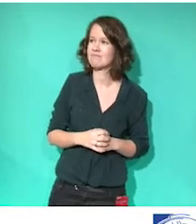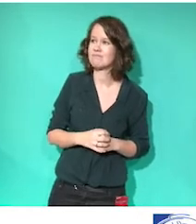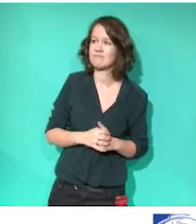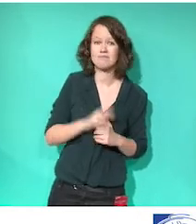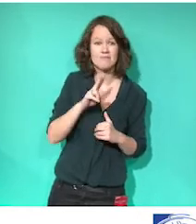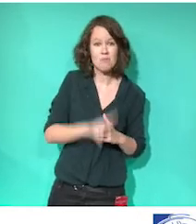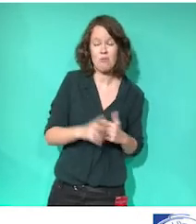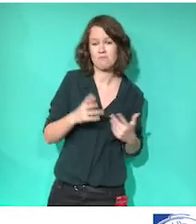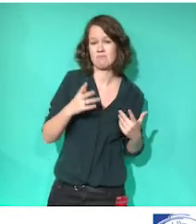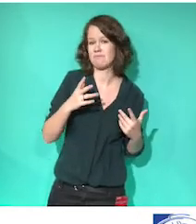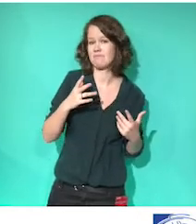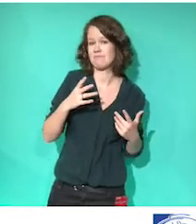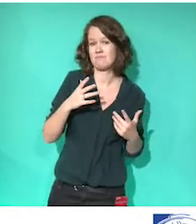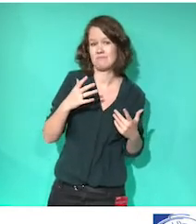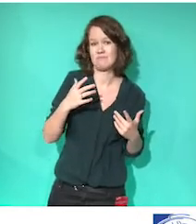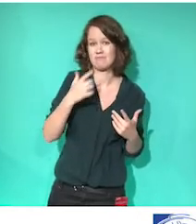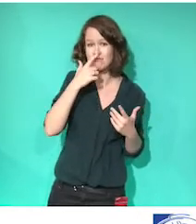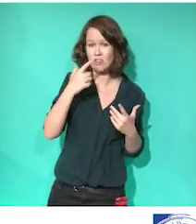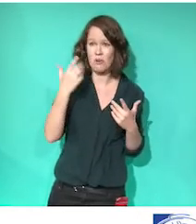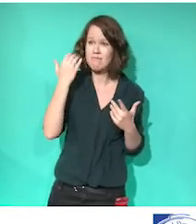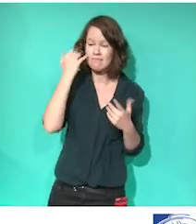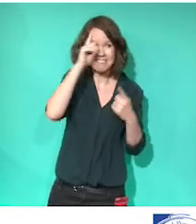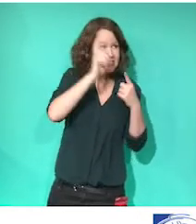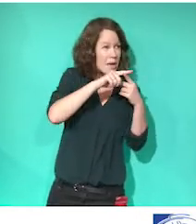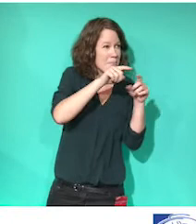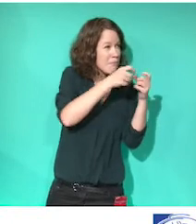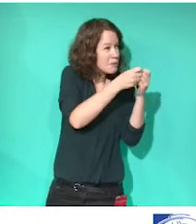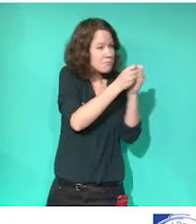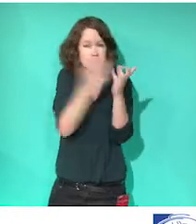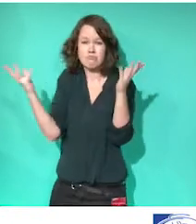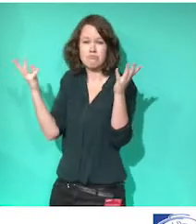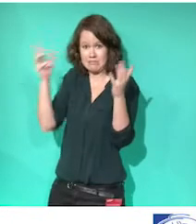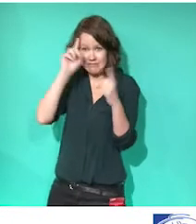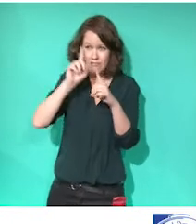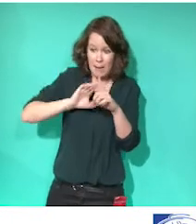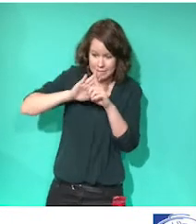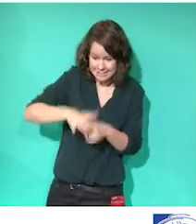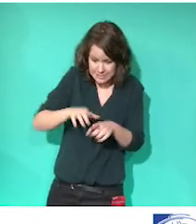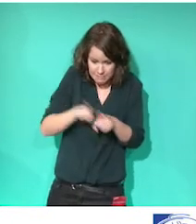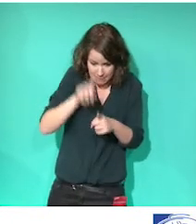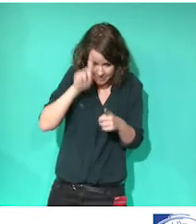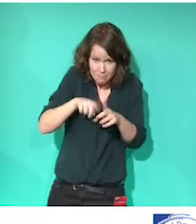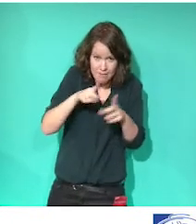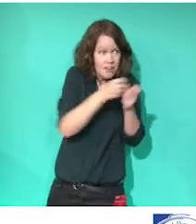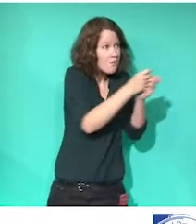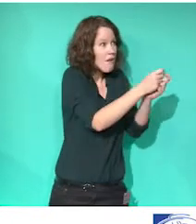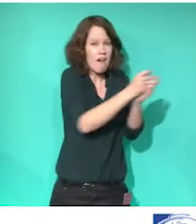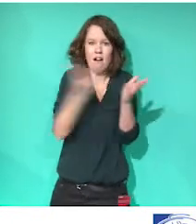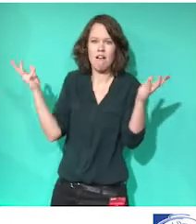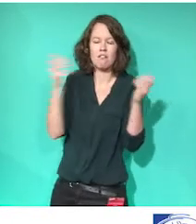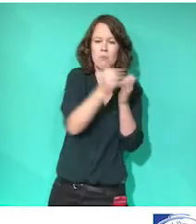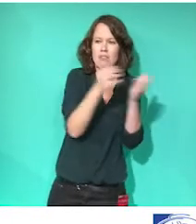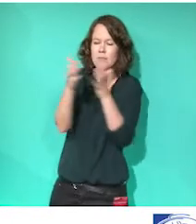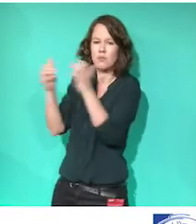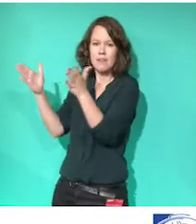Je trouve formidable cette transversalité sur le sexisme, parce que c'est vraiment ça qui fait la différence, et que le travail